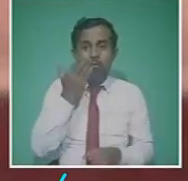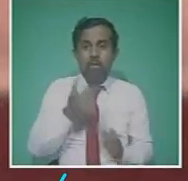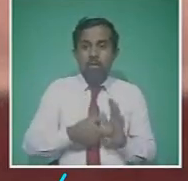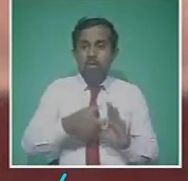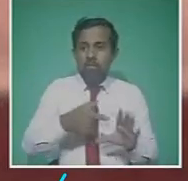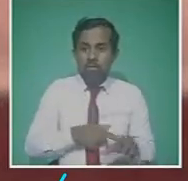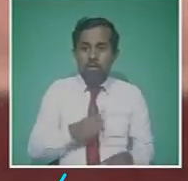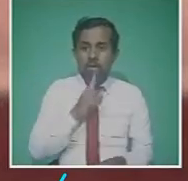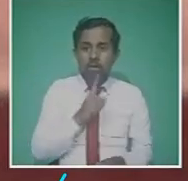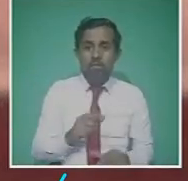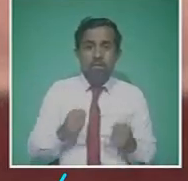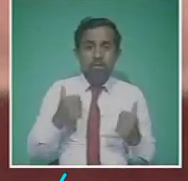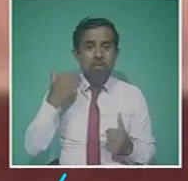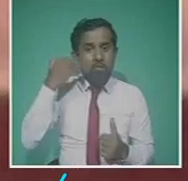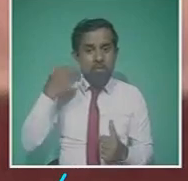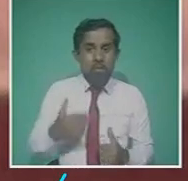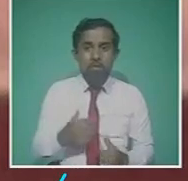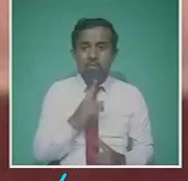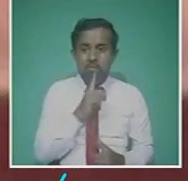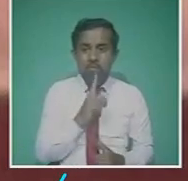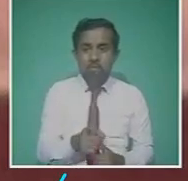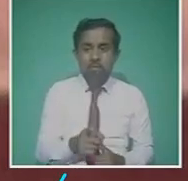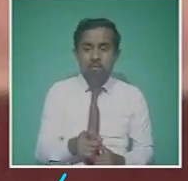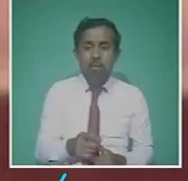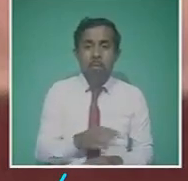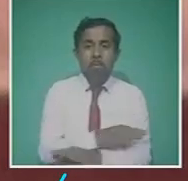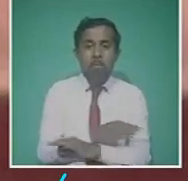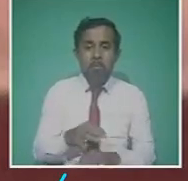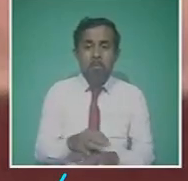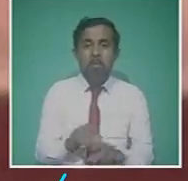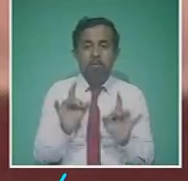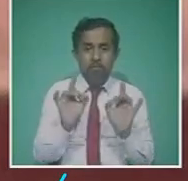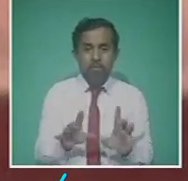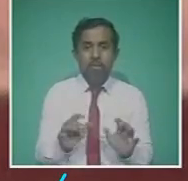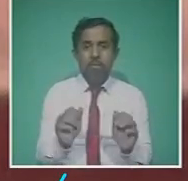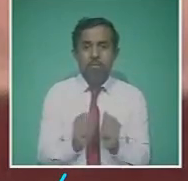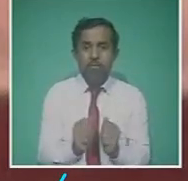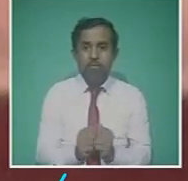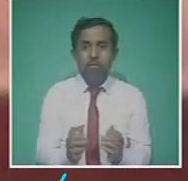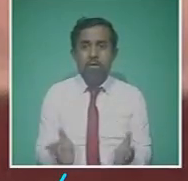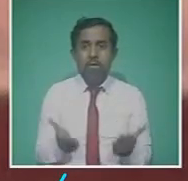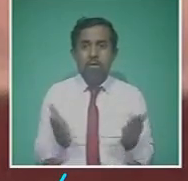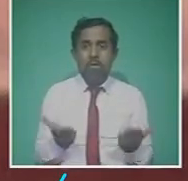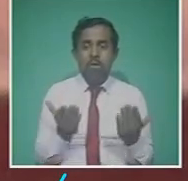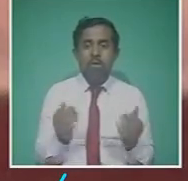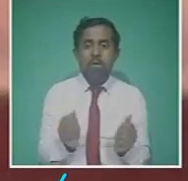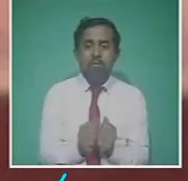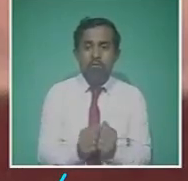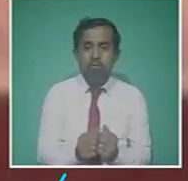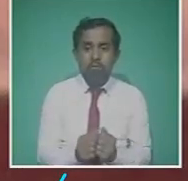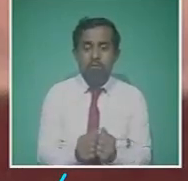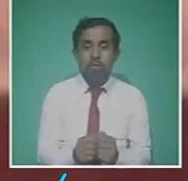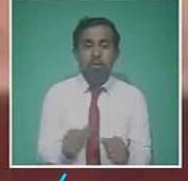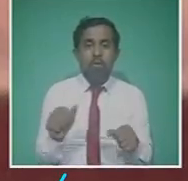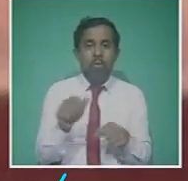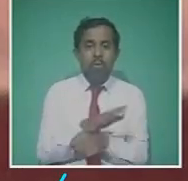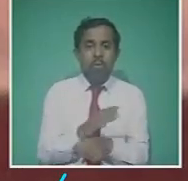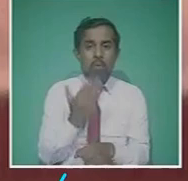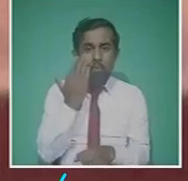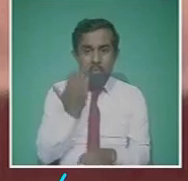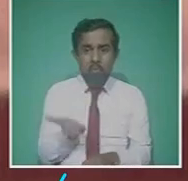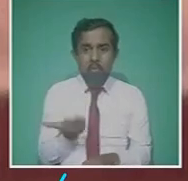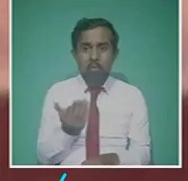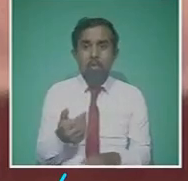කිව්වා ජීවිත නැති කරන්න හදන්න කිව්වා ක්‍රමවේදයක් ඇතුව වැඩ කටයුතු කරගෙන යද්දී වැඩ පිළිවෙලක් ඇතුව කොවිඩ් එකට මූණ